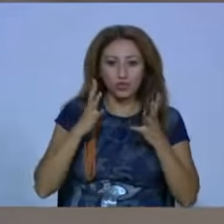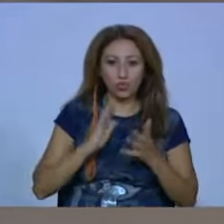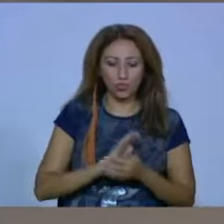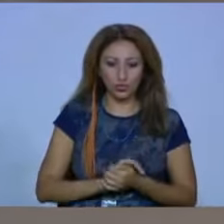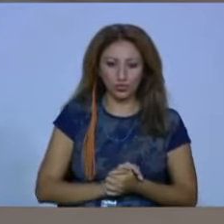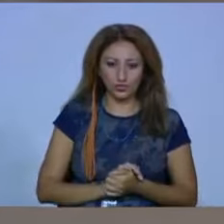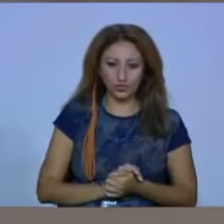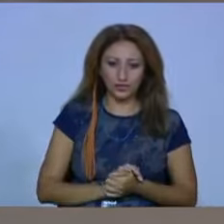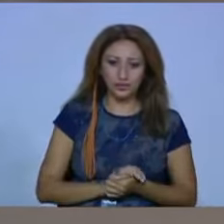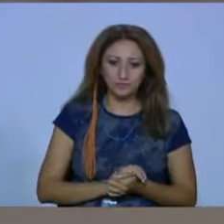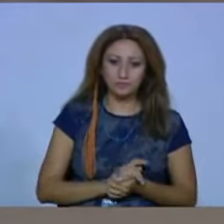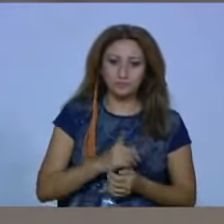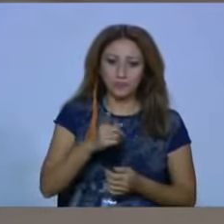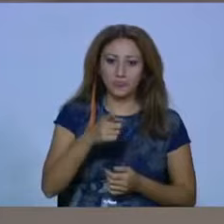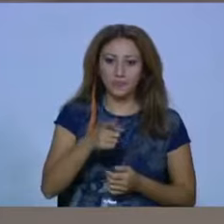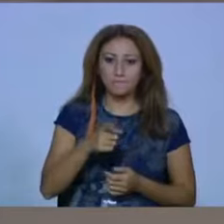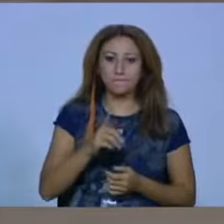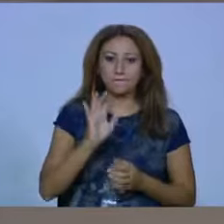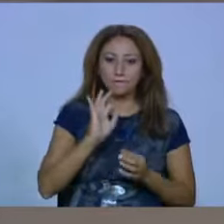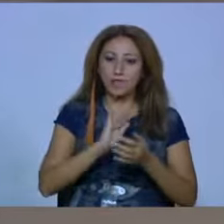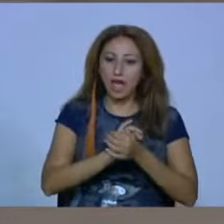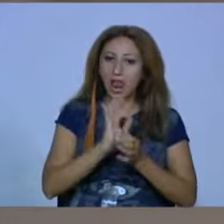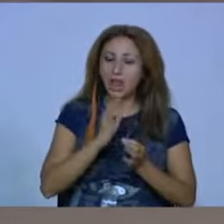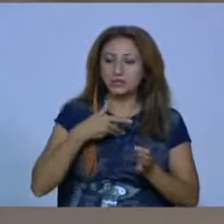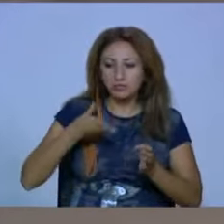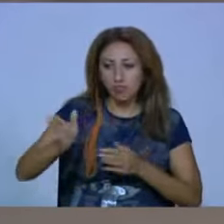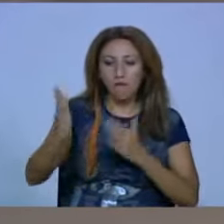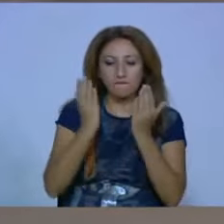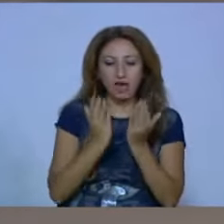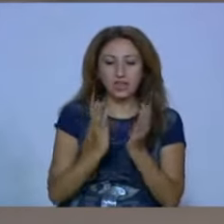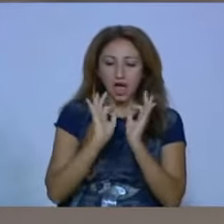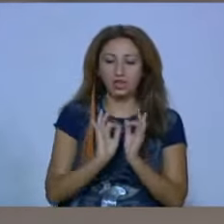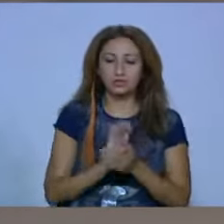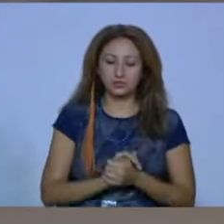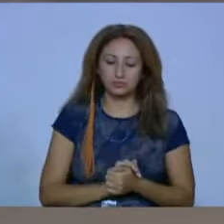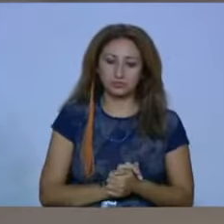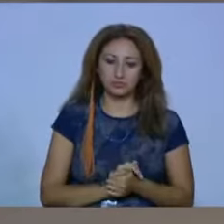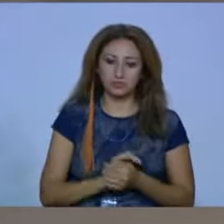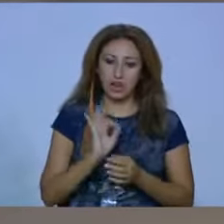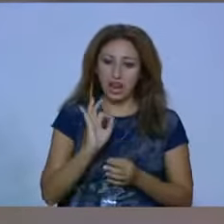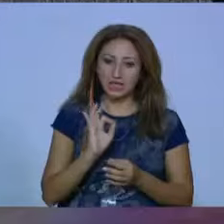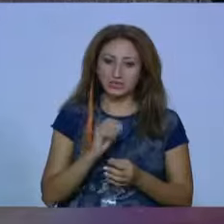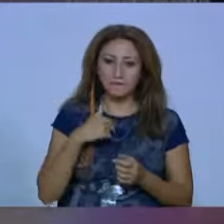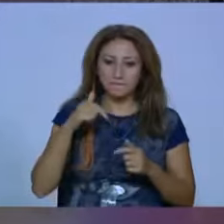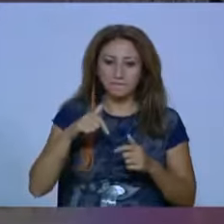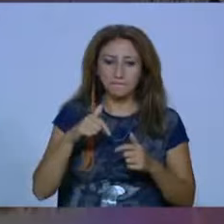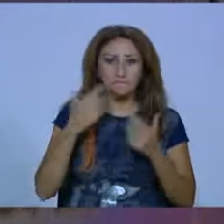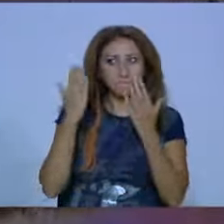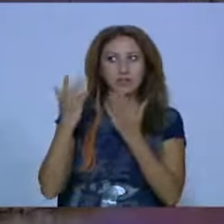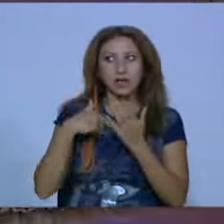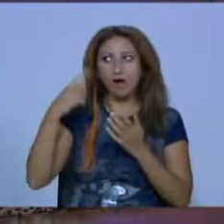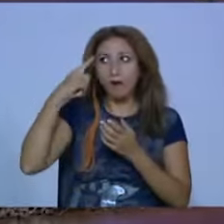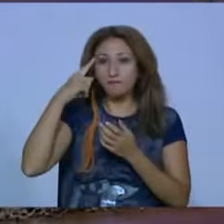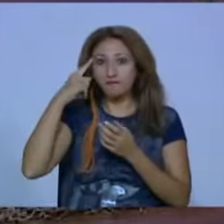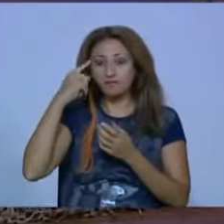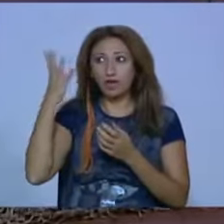انا اجتهد في الوفاء بصديقي واخويا وحبيبي وصاحبي ان انا اروح ازوره، بس انا بدعي له. ولما